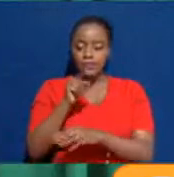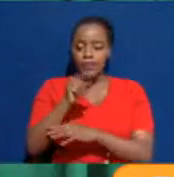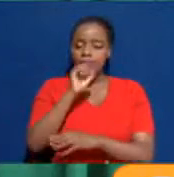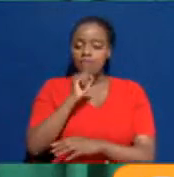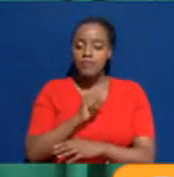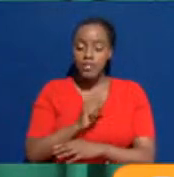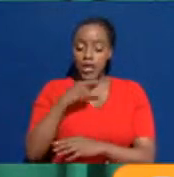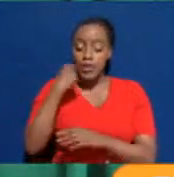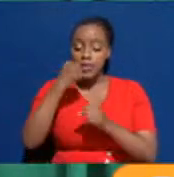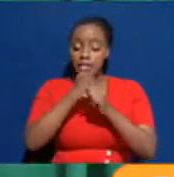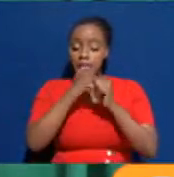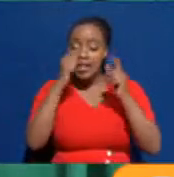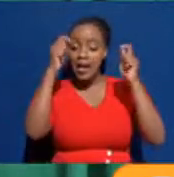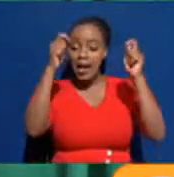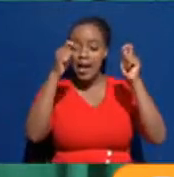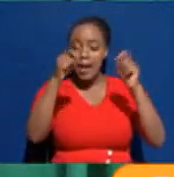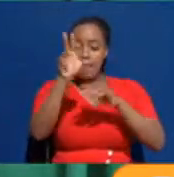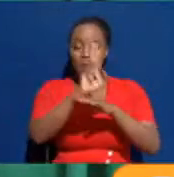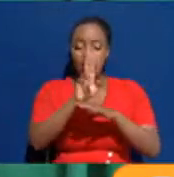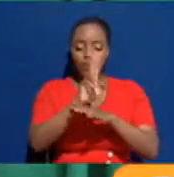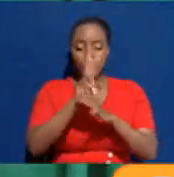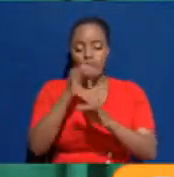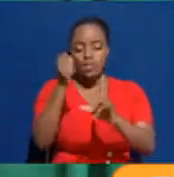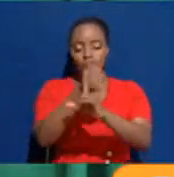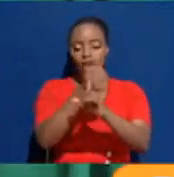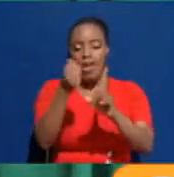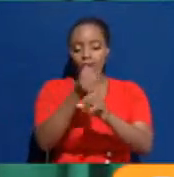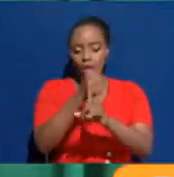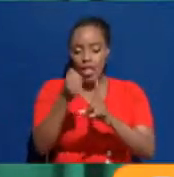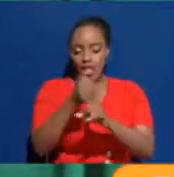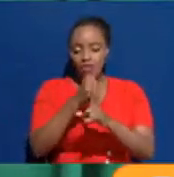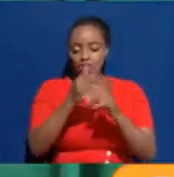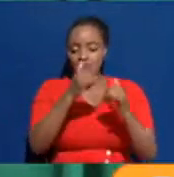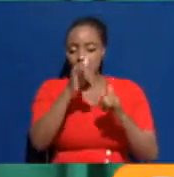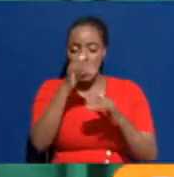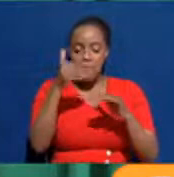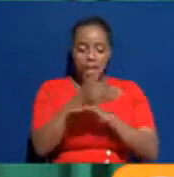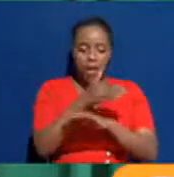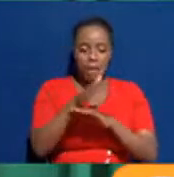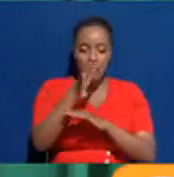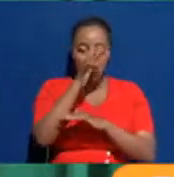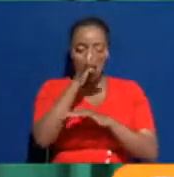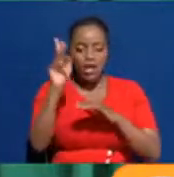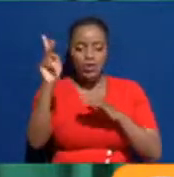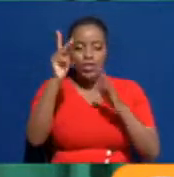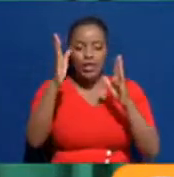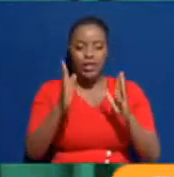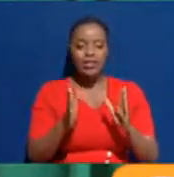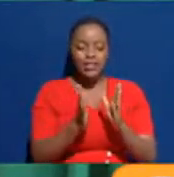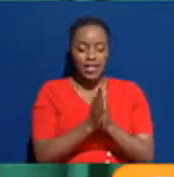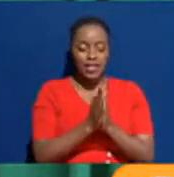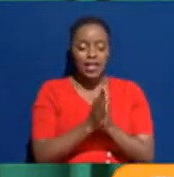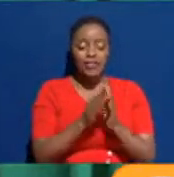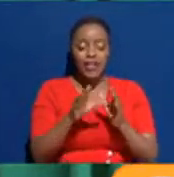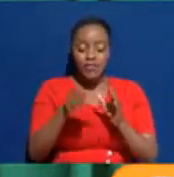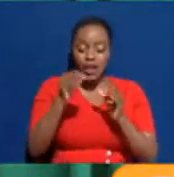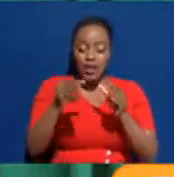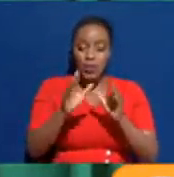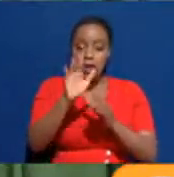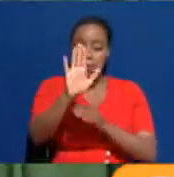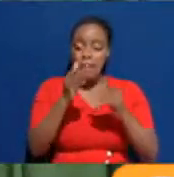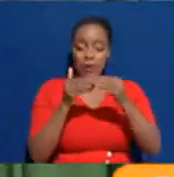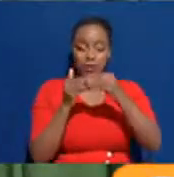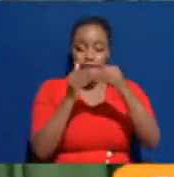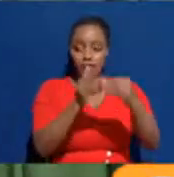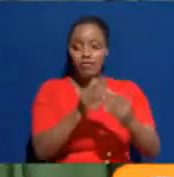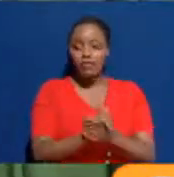mzee wa maandamano ametumia fujo to blackmail the people of Kenya and find his way into leadership.